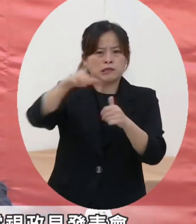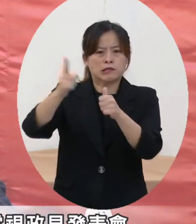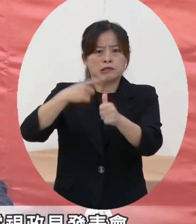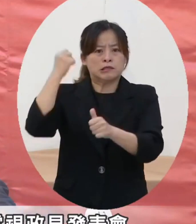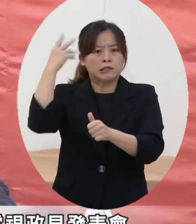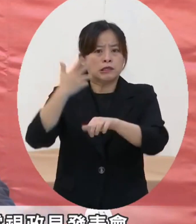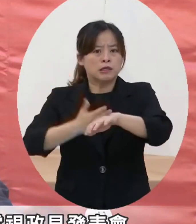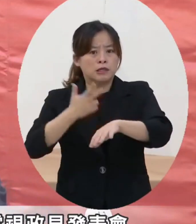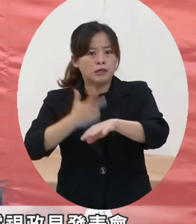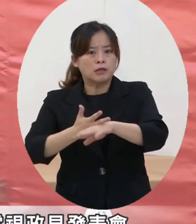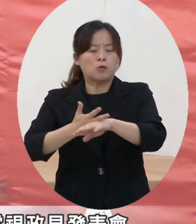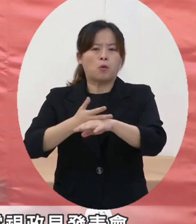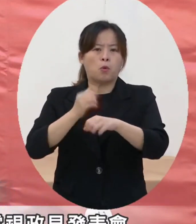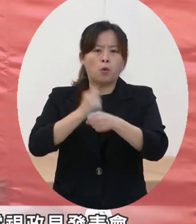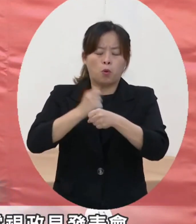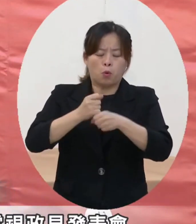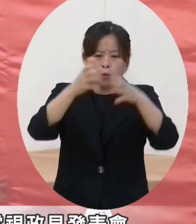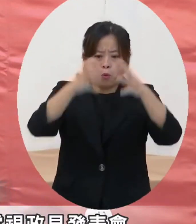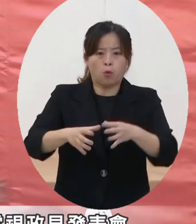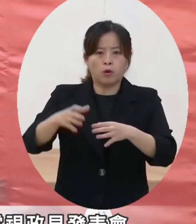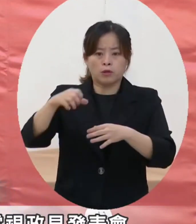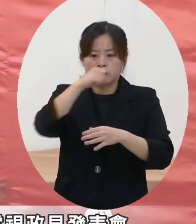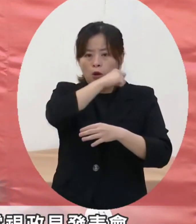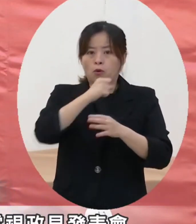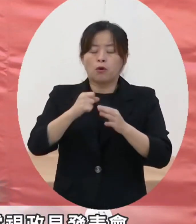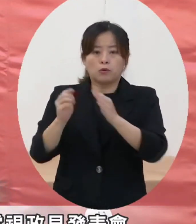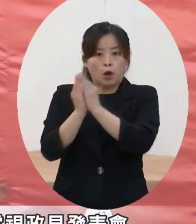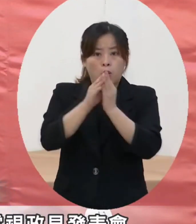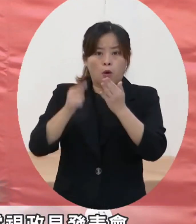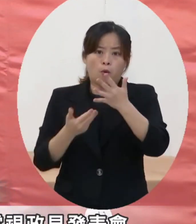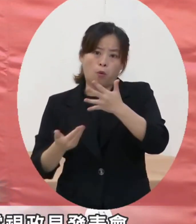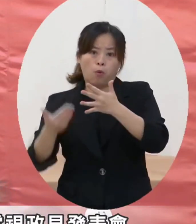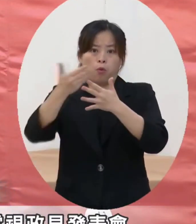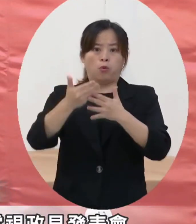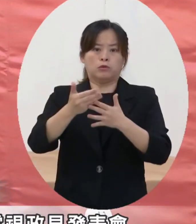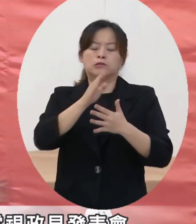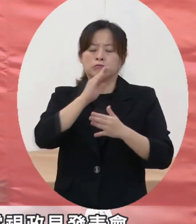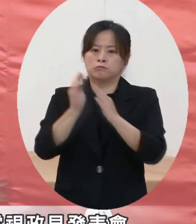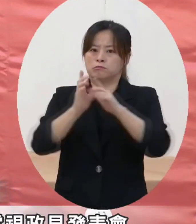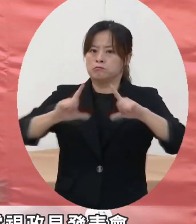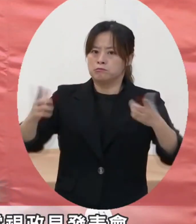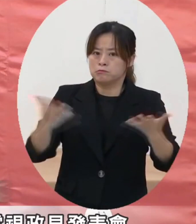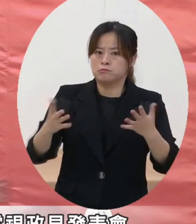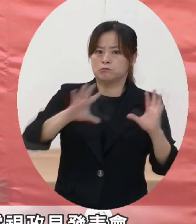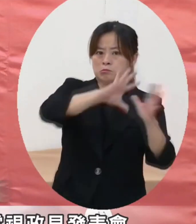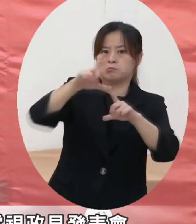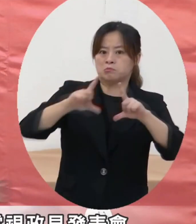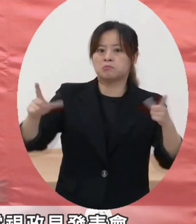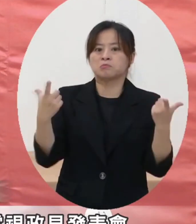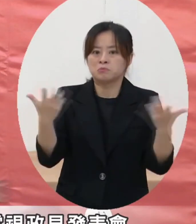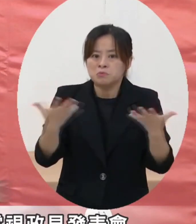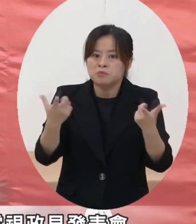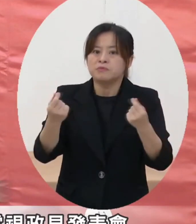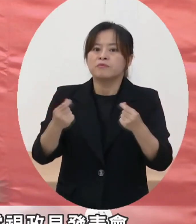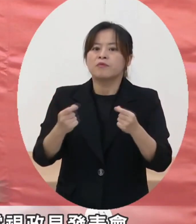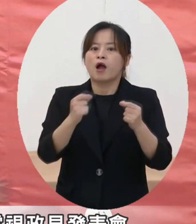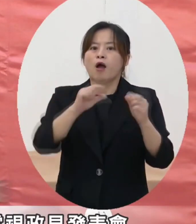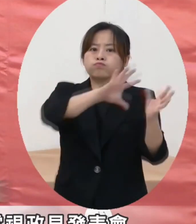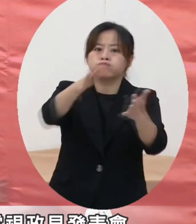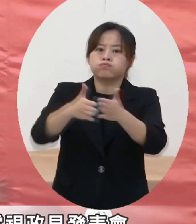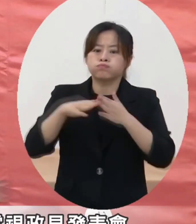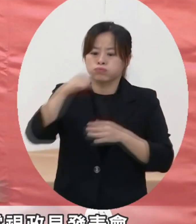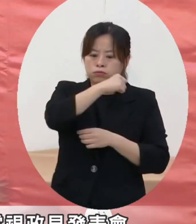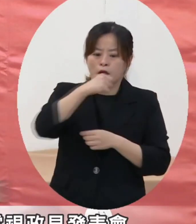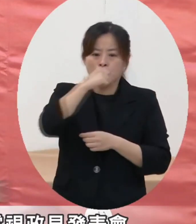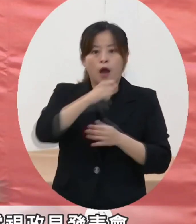术、最先进的制程，让桃园产业升级。这是桃园的大事，更是世界的大事。世界需要台湾，台